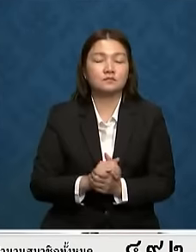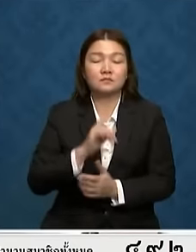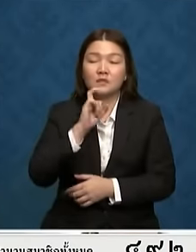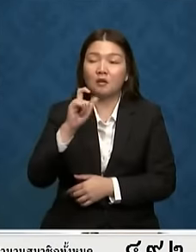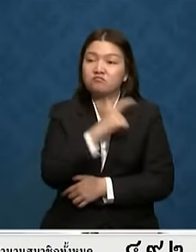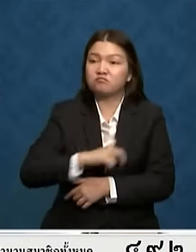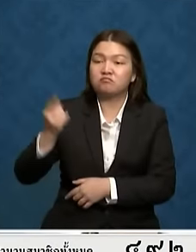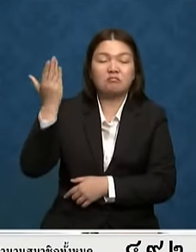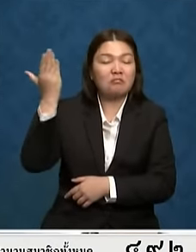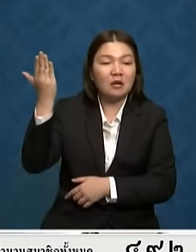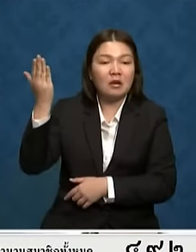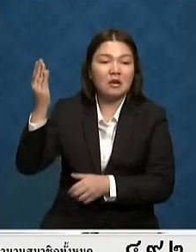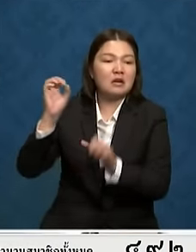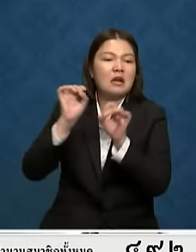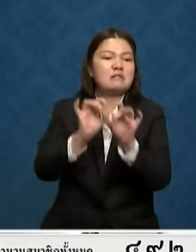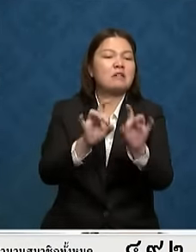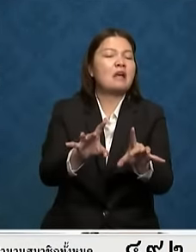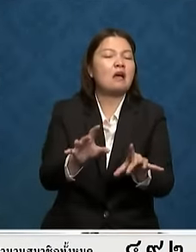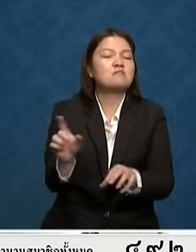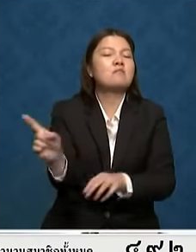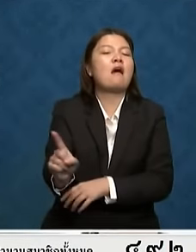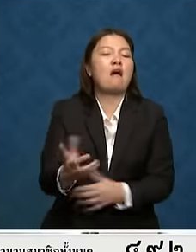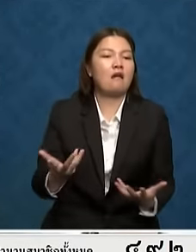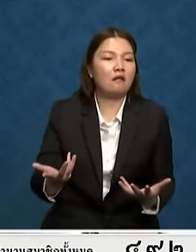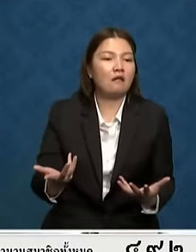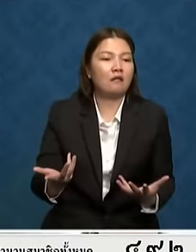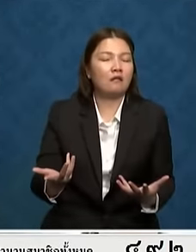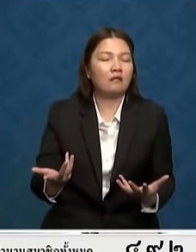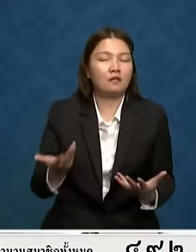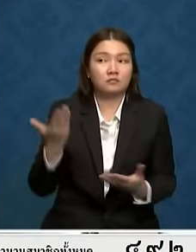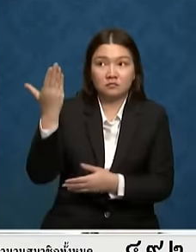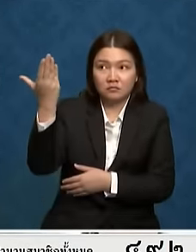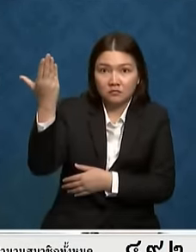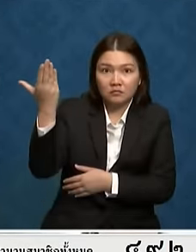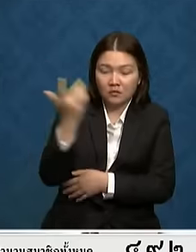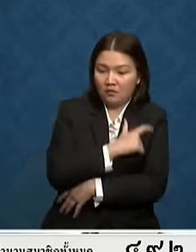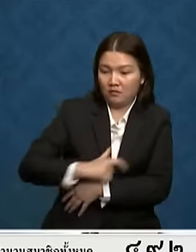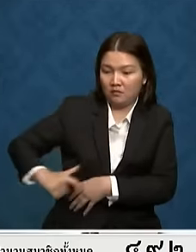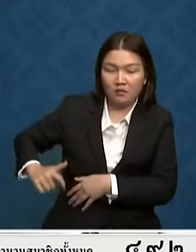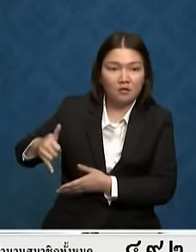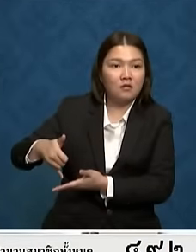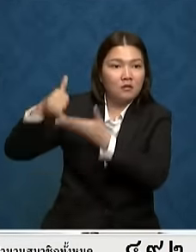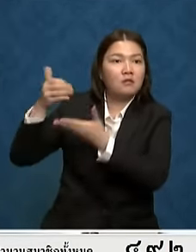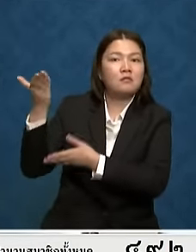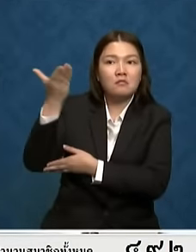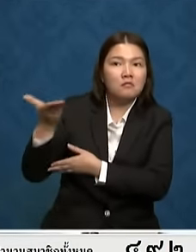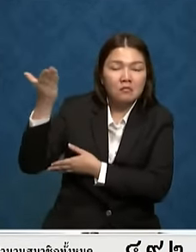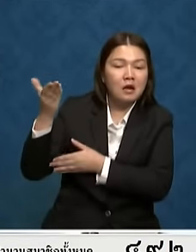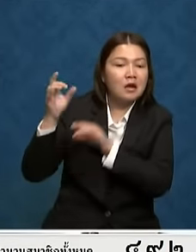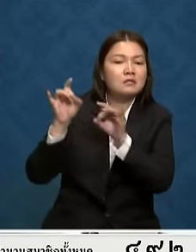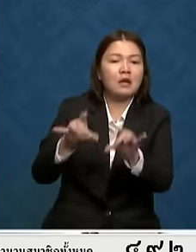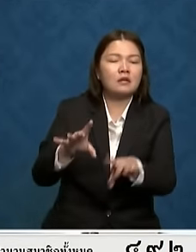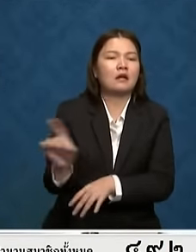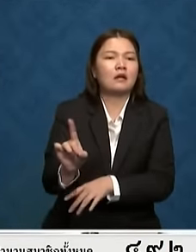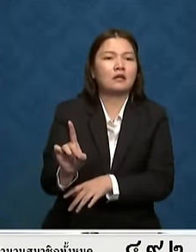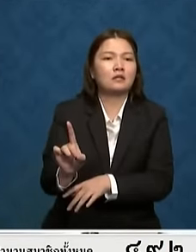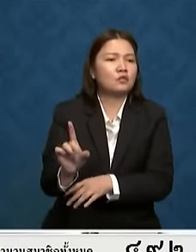อะไรให้พวกเราครับมีใครได้รับผลกระทบจากการกระทำของสถาบันครับไม่มี